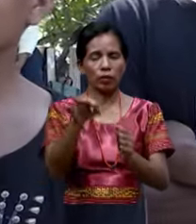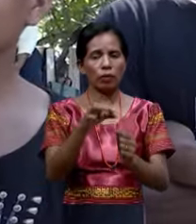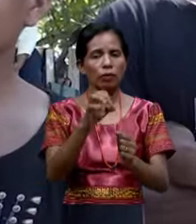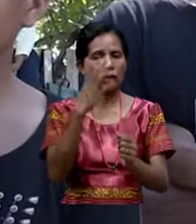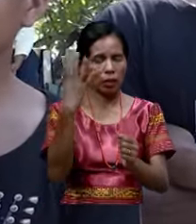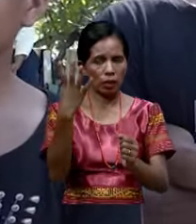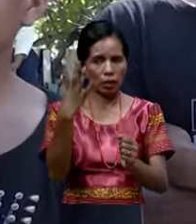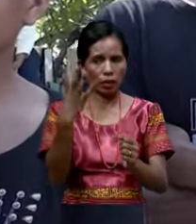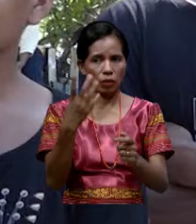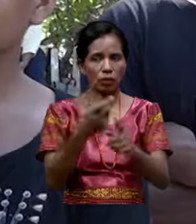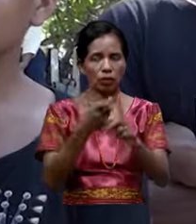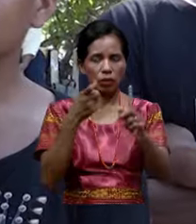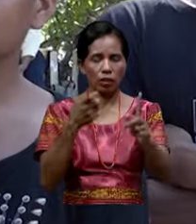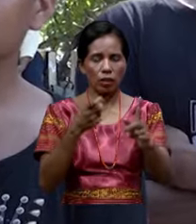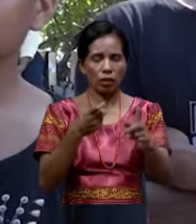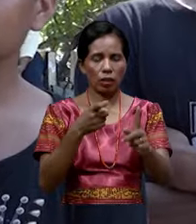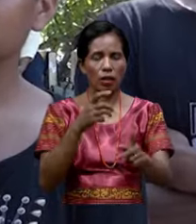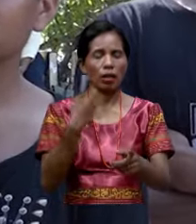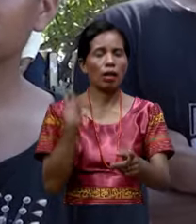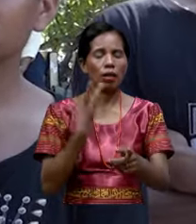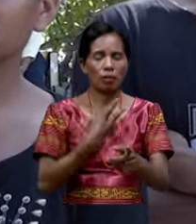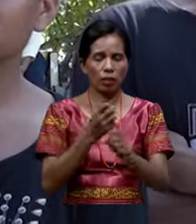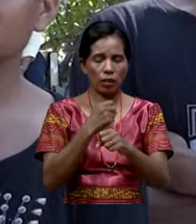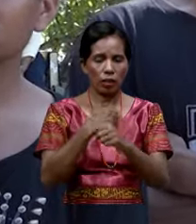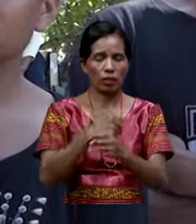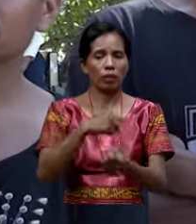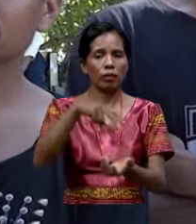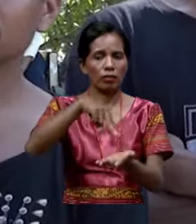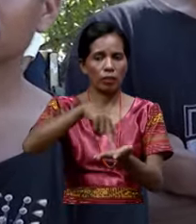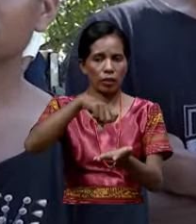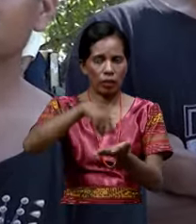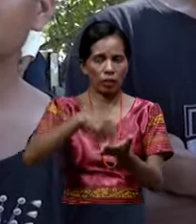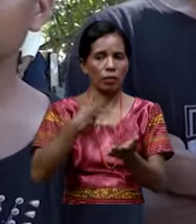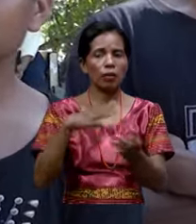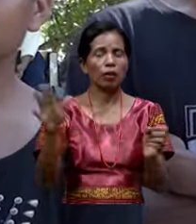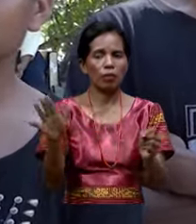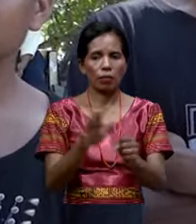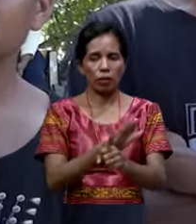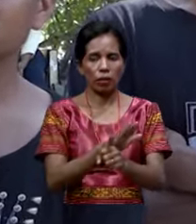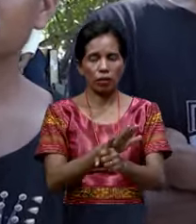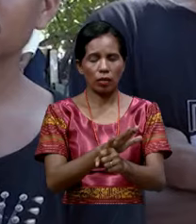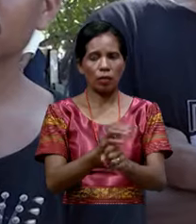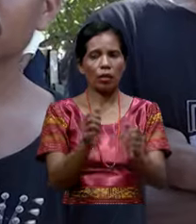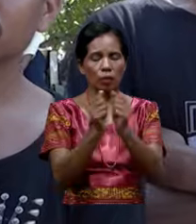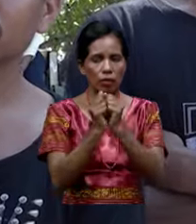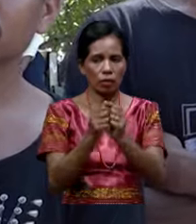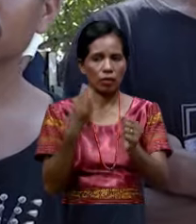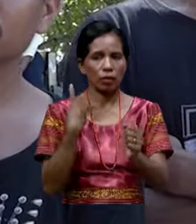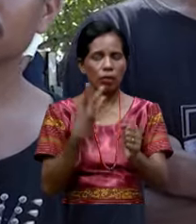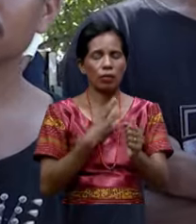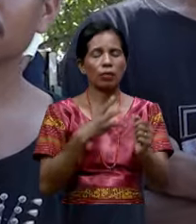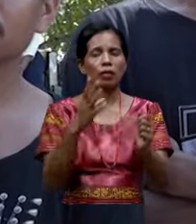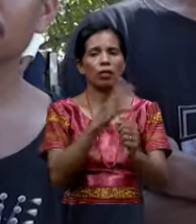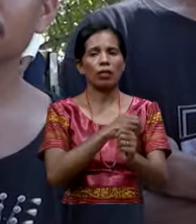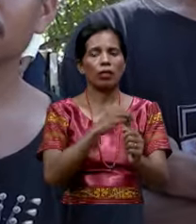i liu hisi via sakri nene ami completamente completa aminya zizung